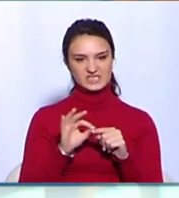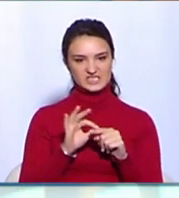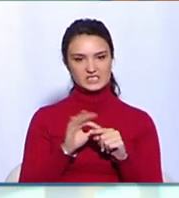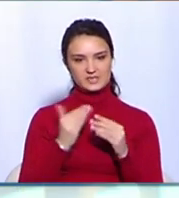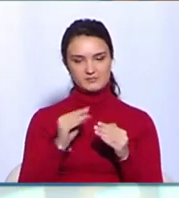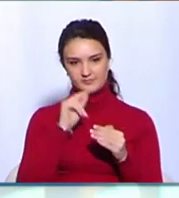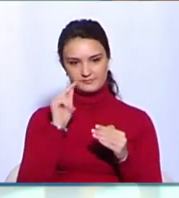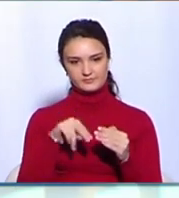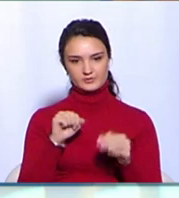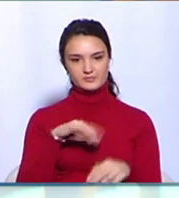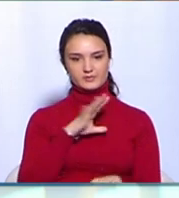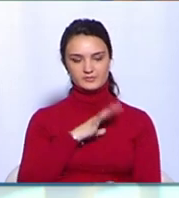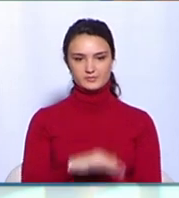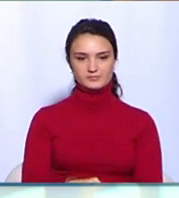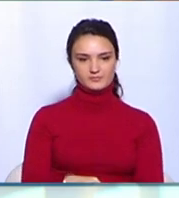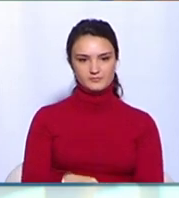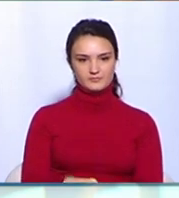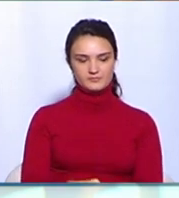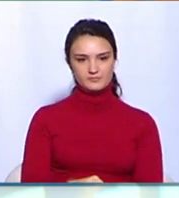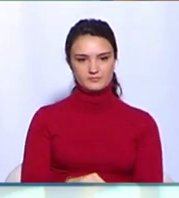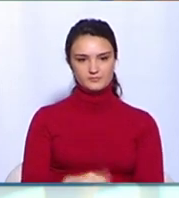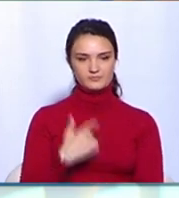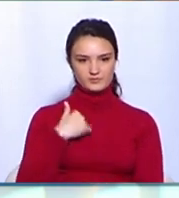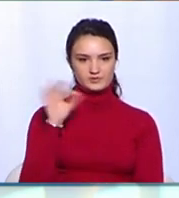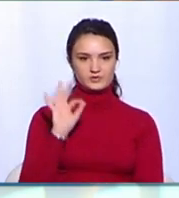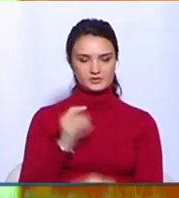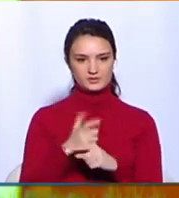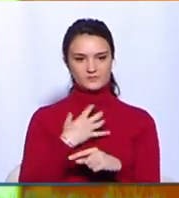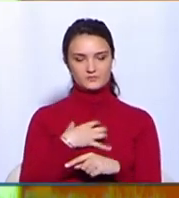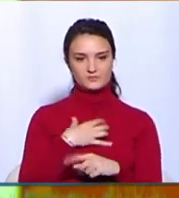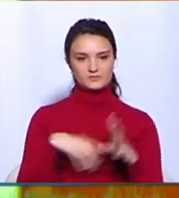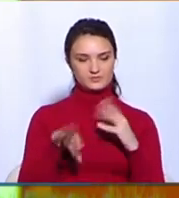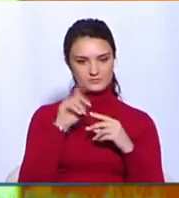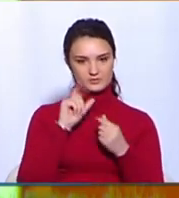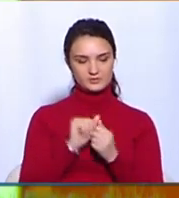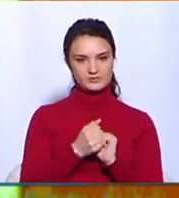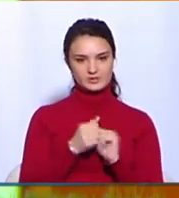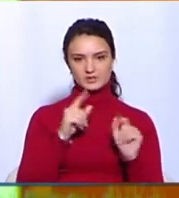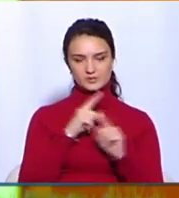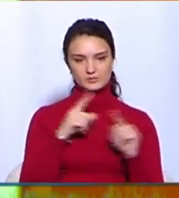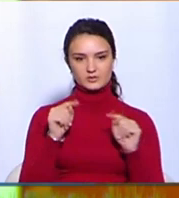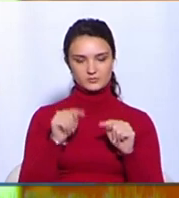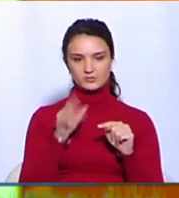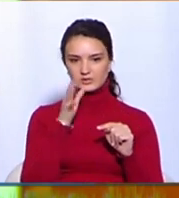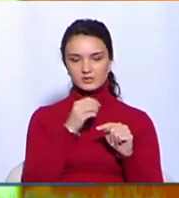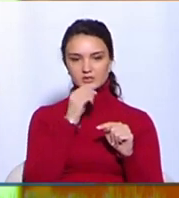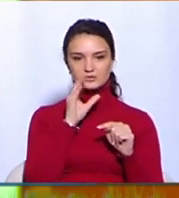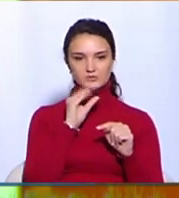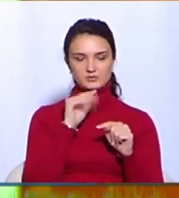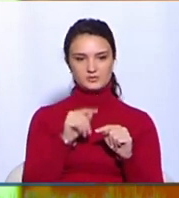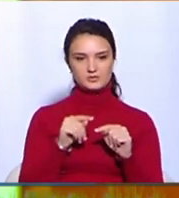გაღიზიანების საფუძველი შეიძლება გახდეს. იმიტომ რომ ჩვენ ხშირად ძალიან მნიშვნელოვანია გვახსოვდეს განსაკუთრებით გარკვეულ ასაკში,